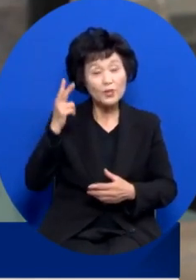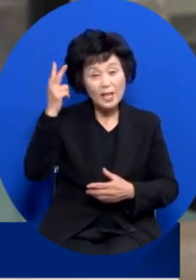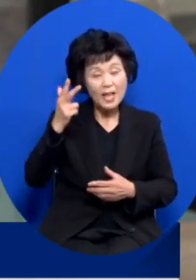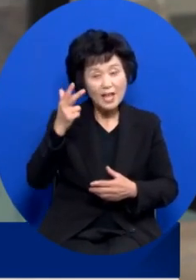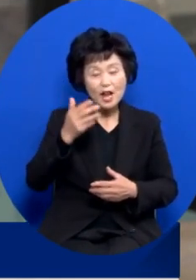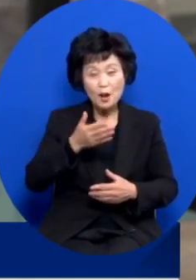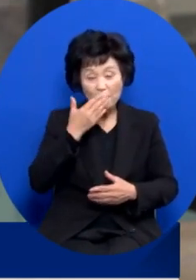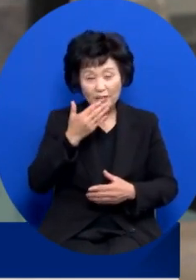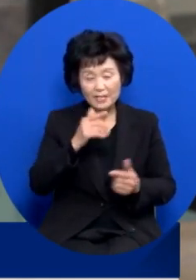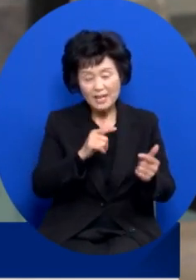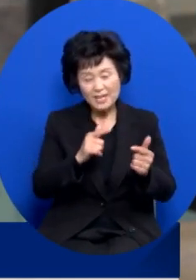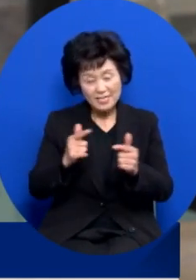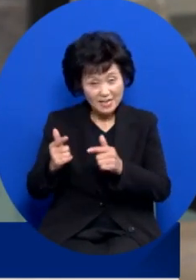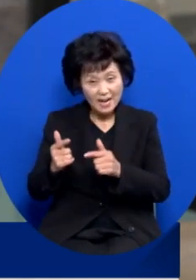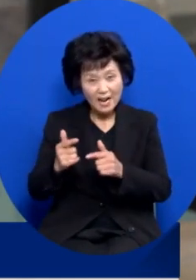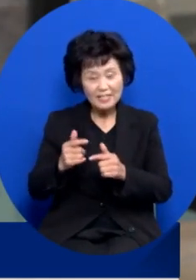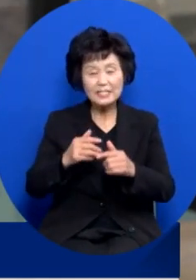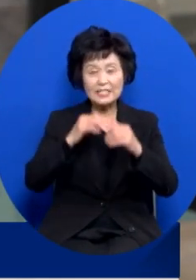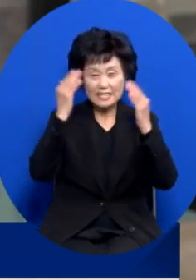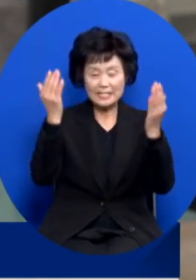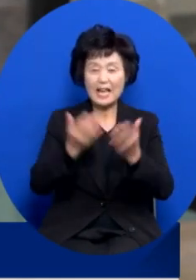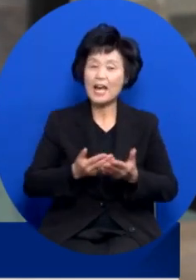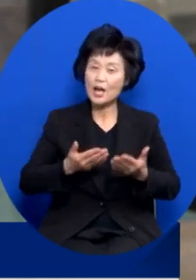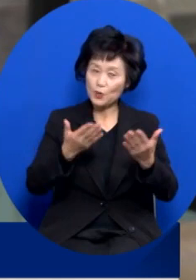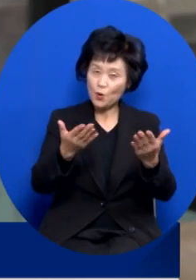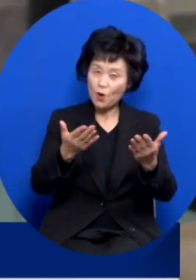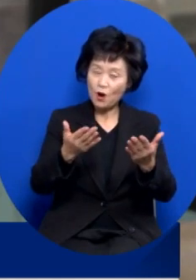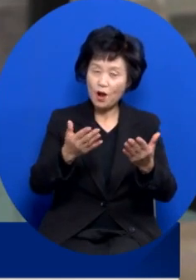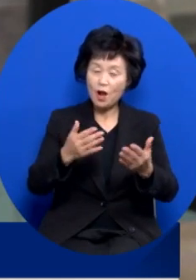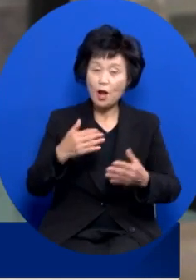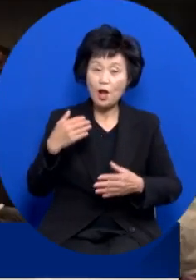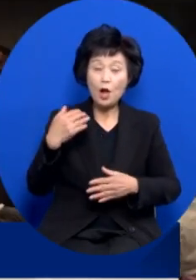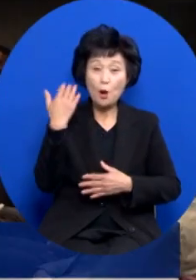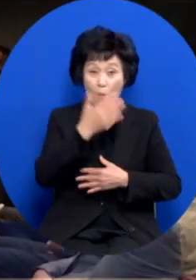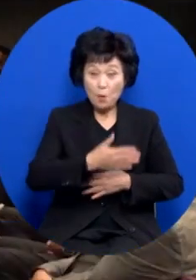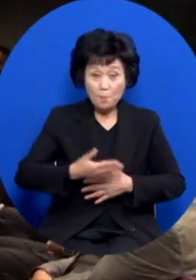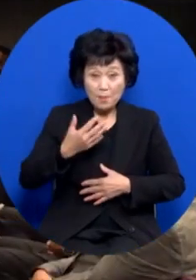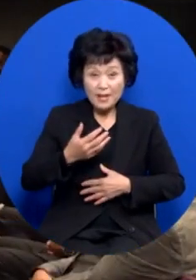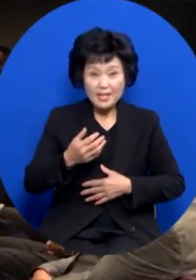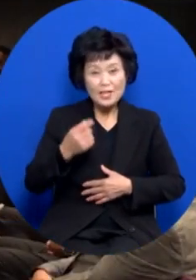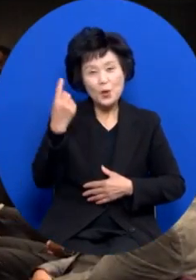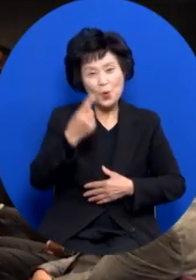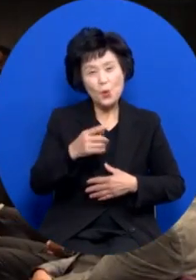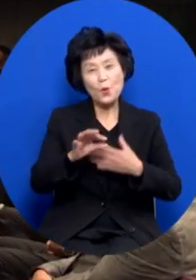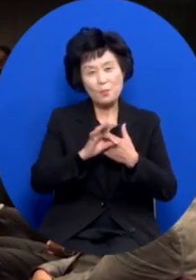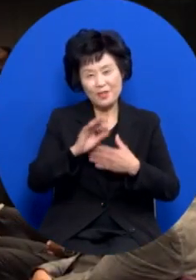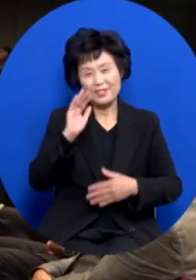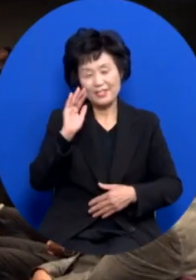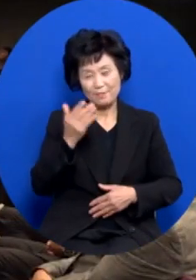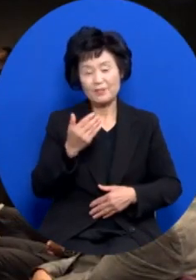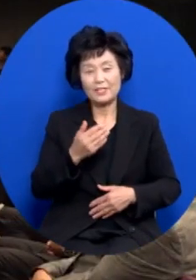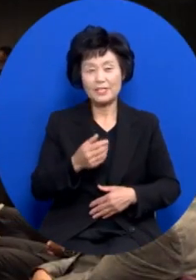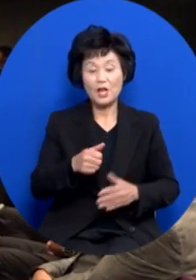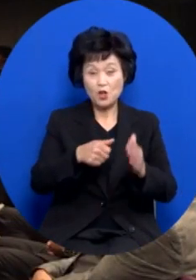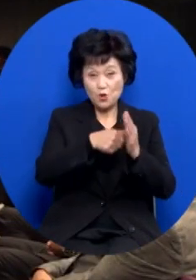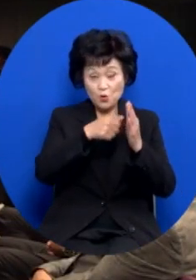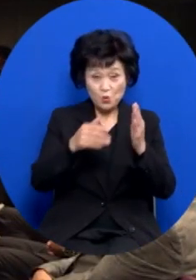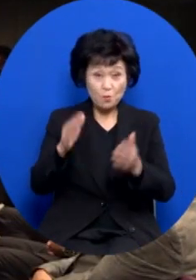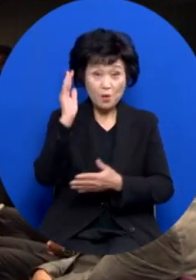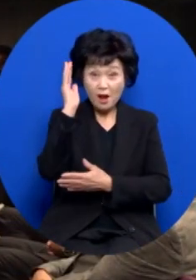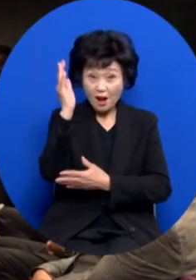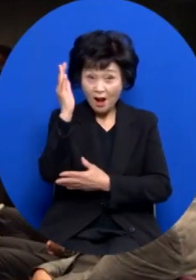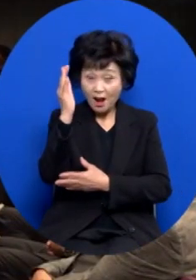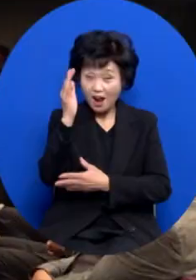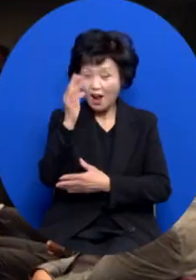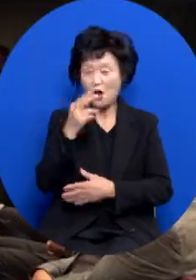됩니다. 오셔서 쉬시고 가시도록 하는 프로그램입니다. 커넥션 사역엔 유명 강사가 등장하지